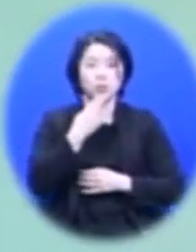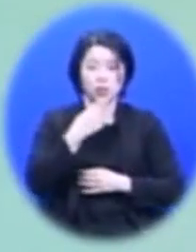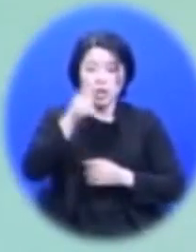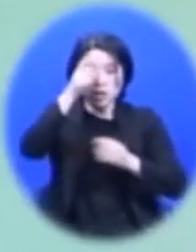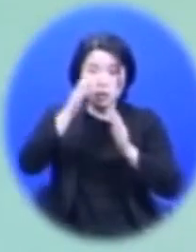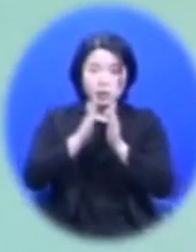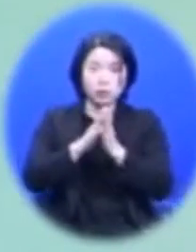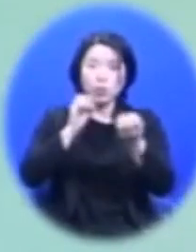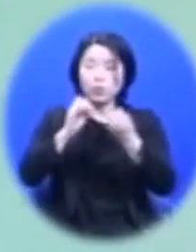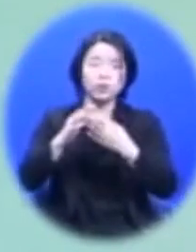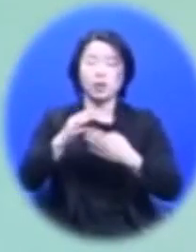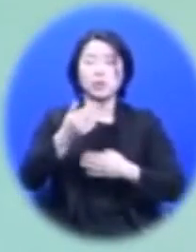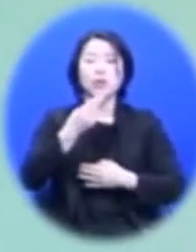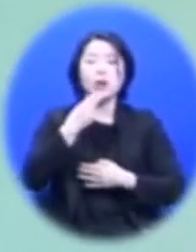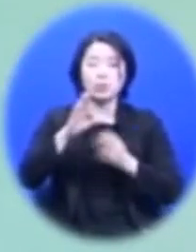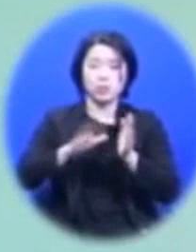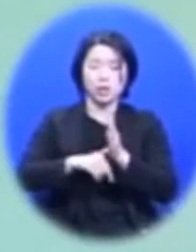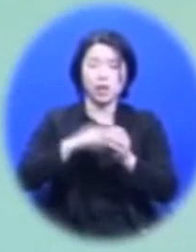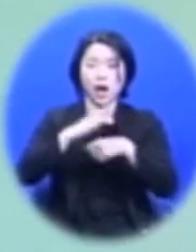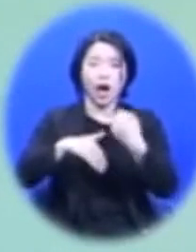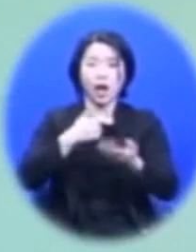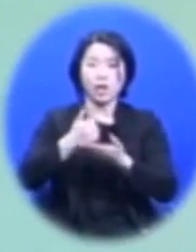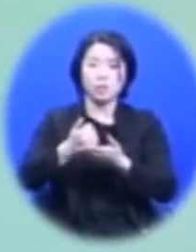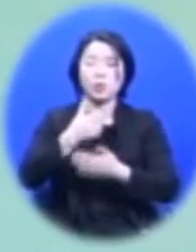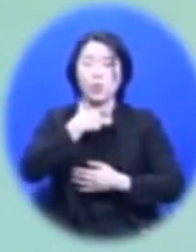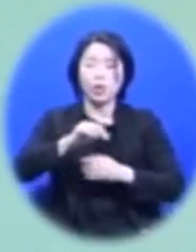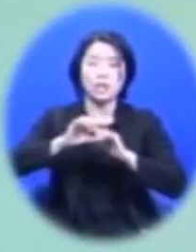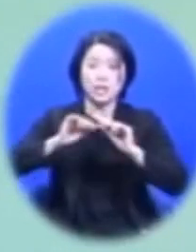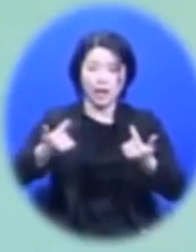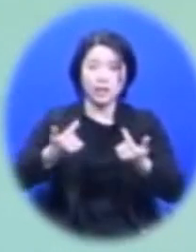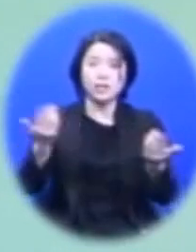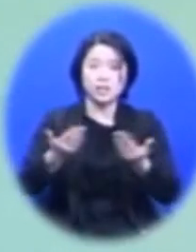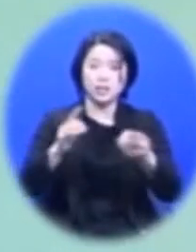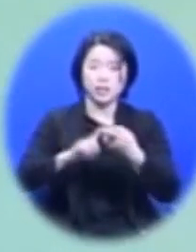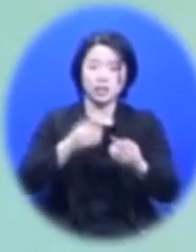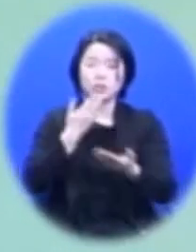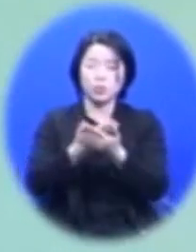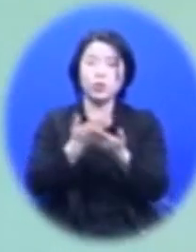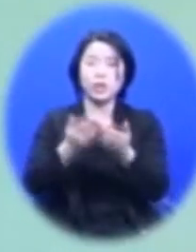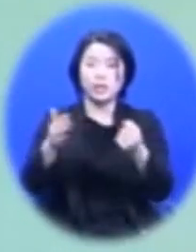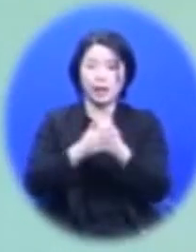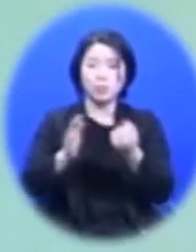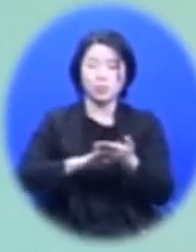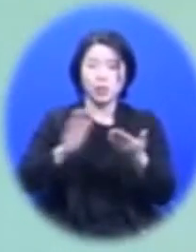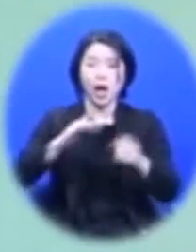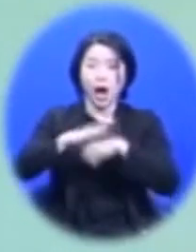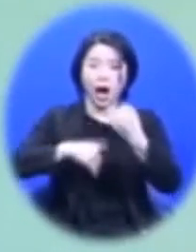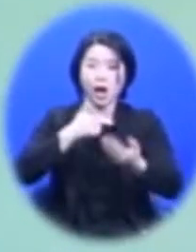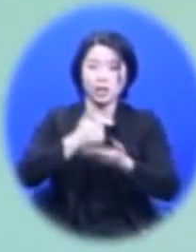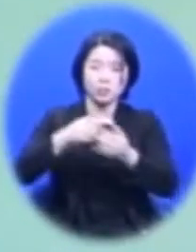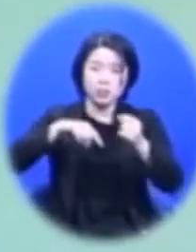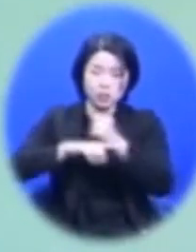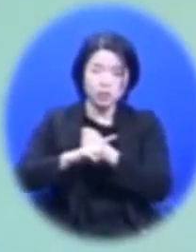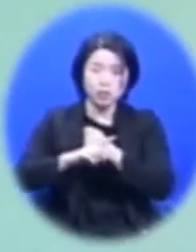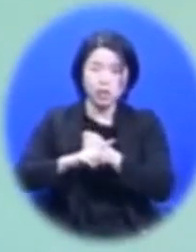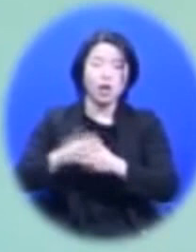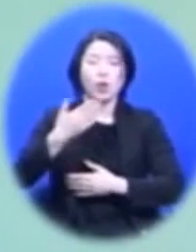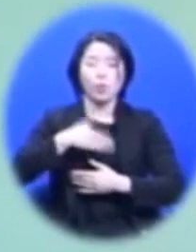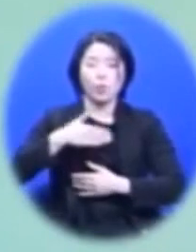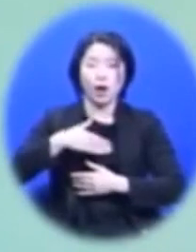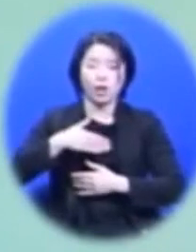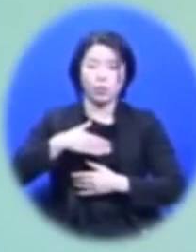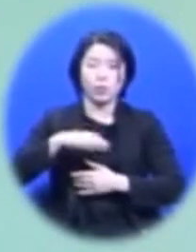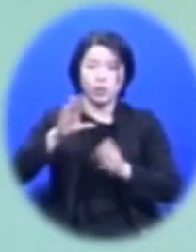경우는 하나님이 원하지 않는 일을 구했기 때문일 수 있는 거예요. 하나님이 원하는 일, 하나님의 뜻을